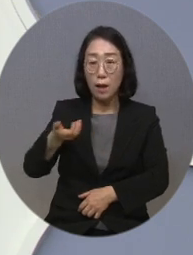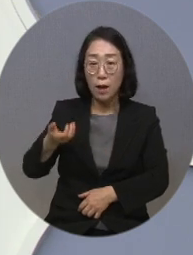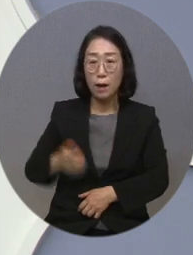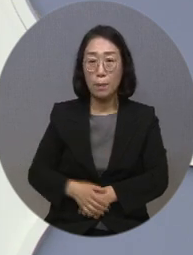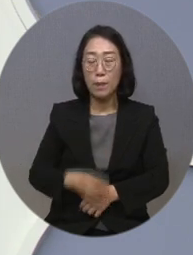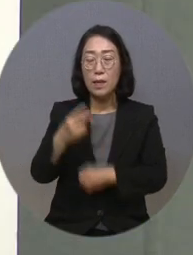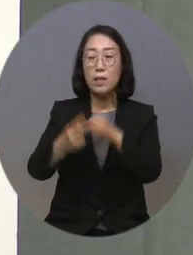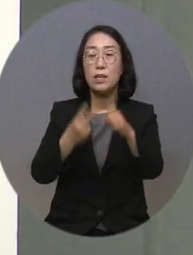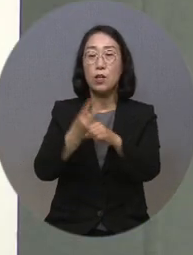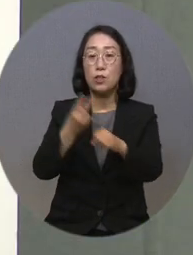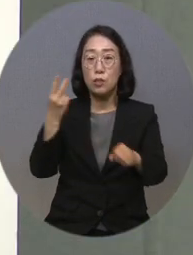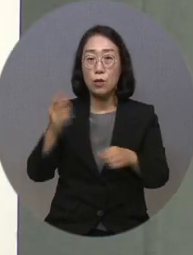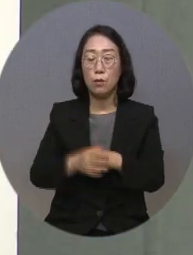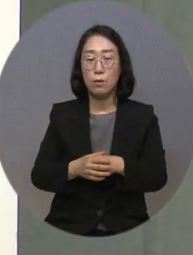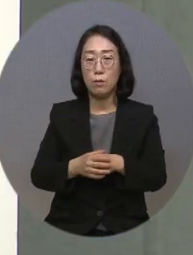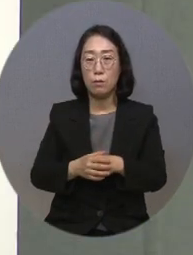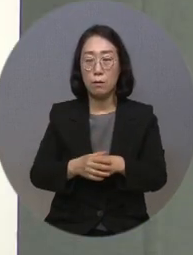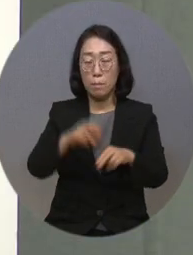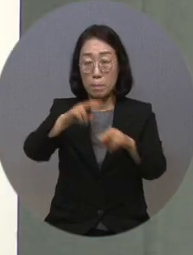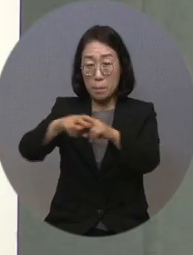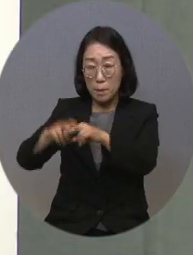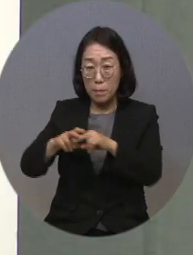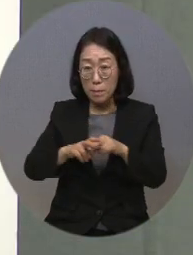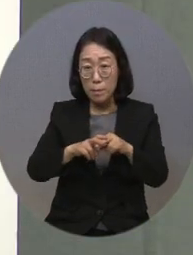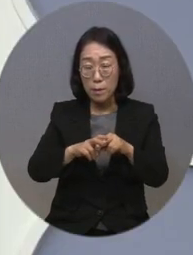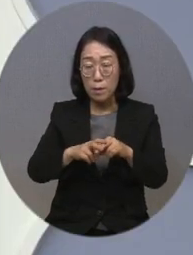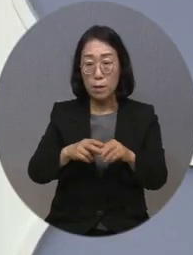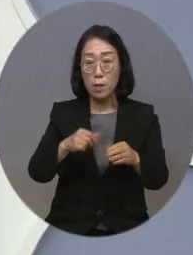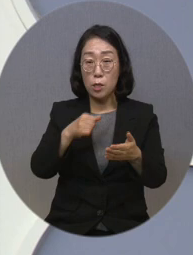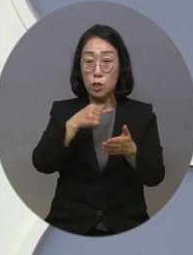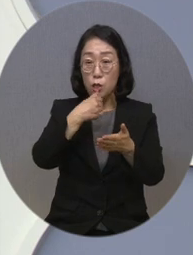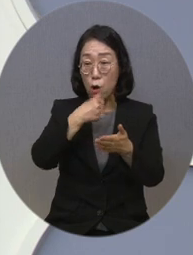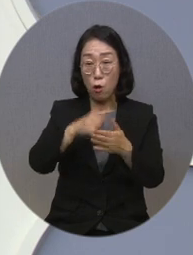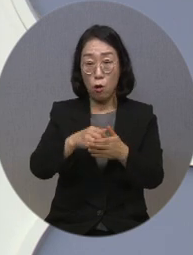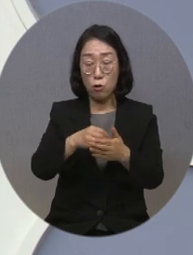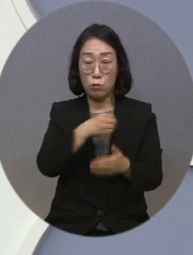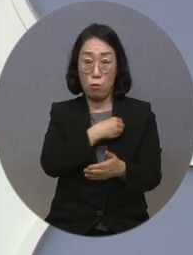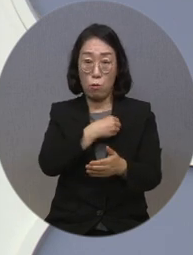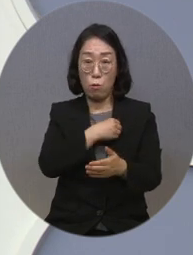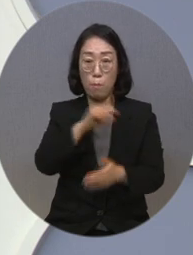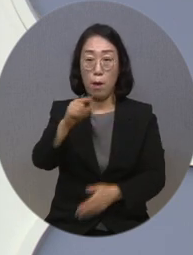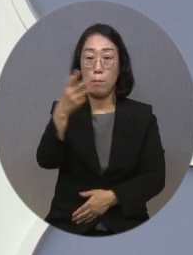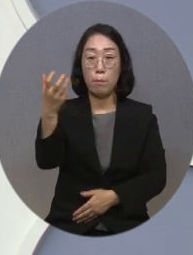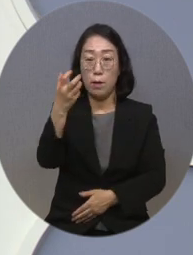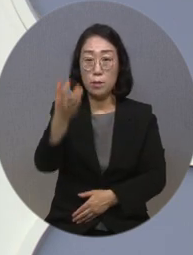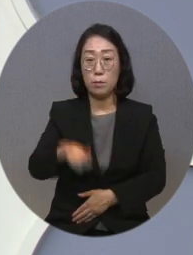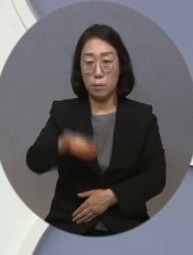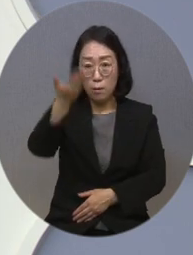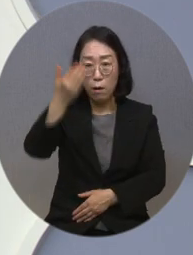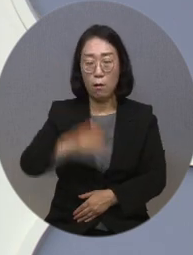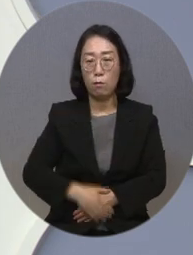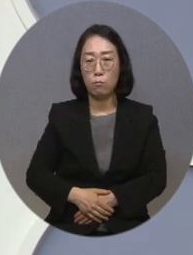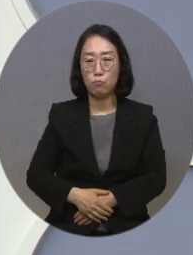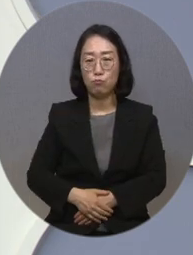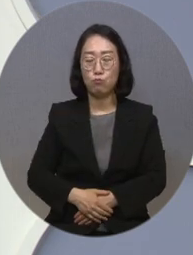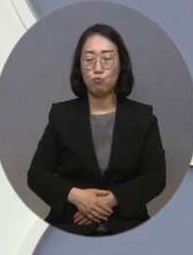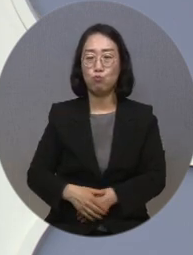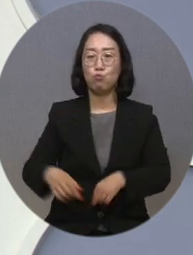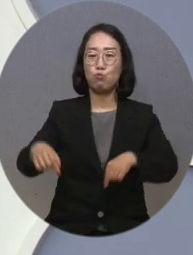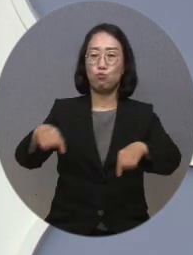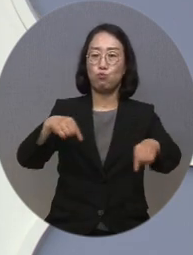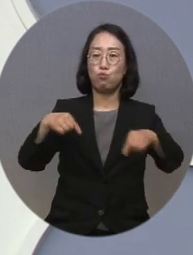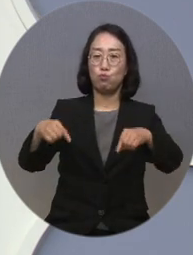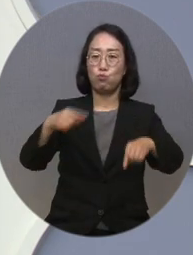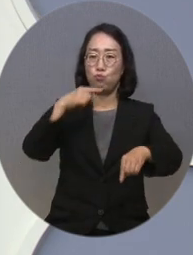전에 선거에서 180석 가까이 의석을 얻다 보니까 그냥 무소불위의 그 어떤 그 힘이 있는